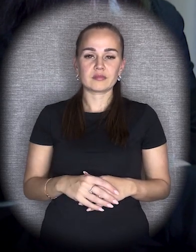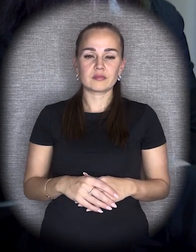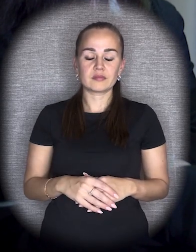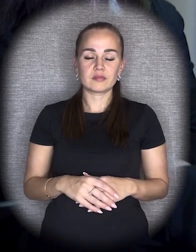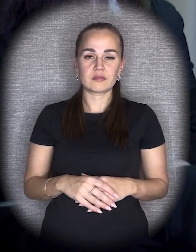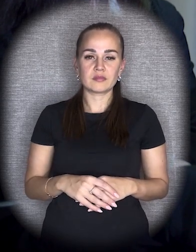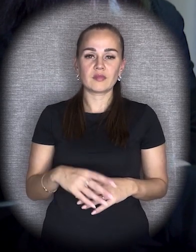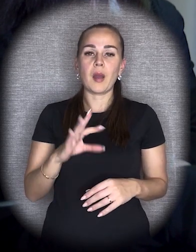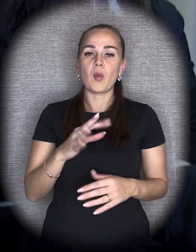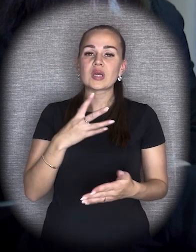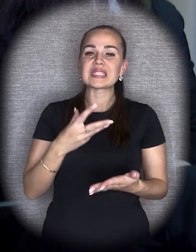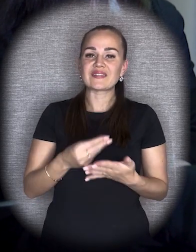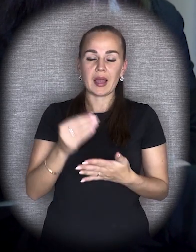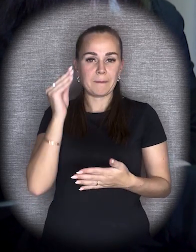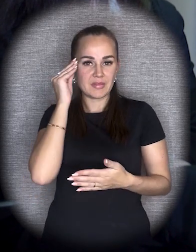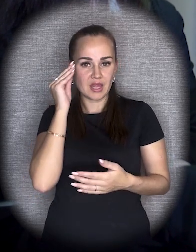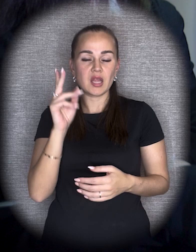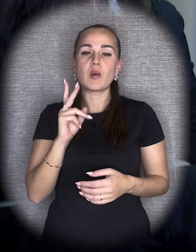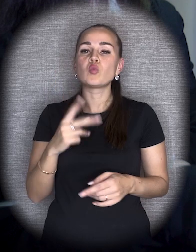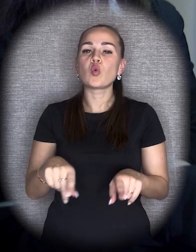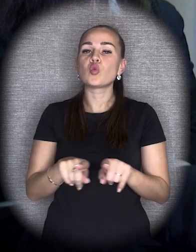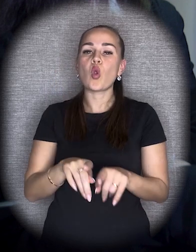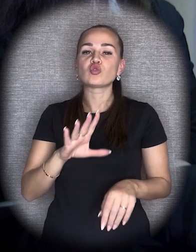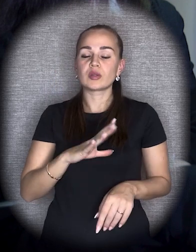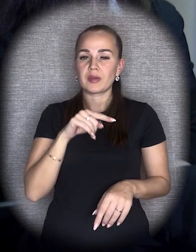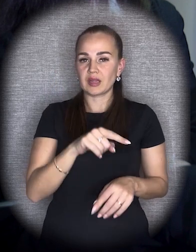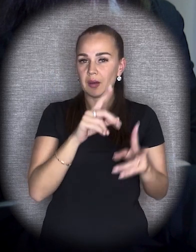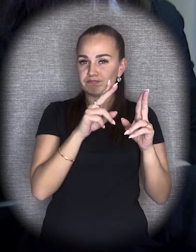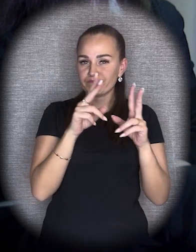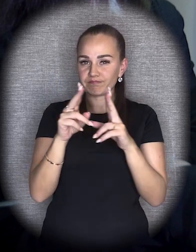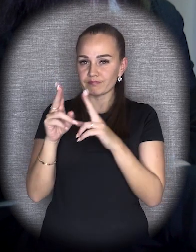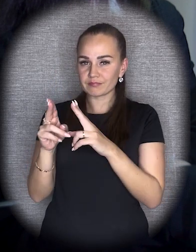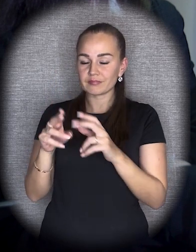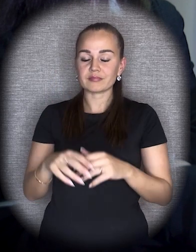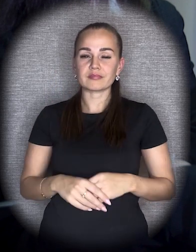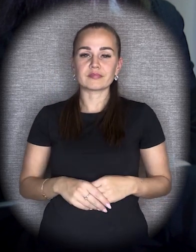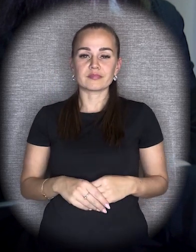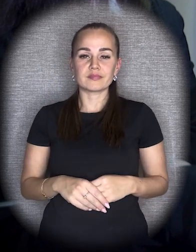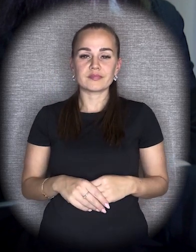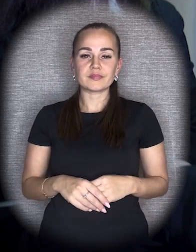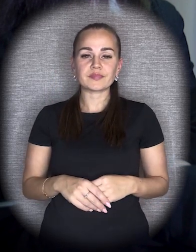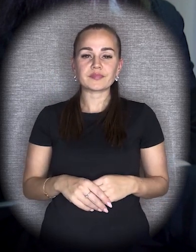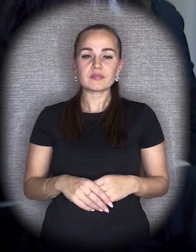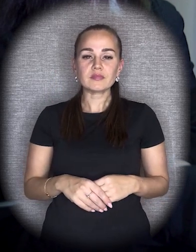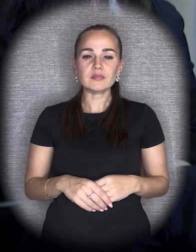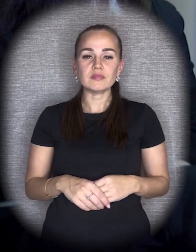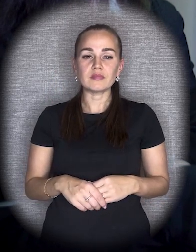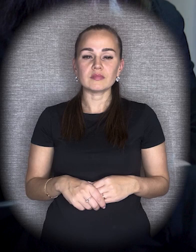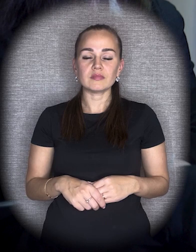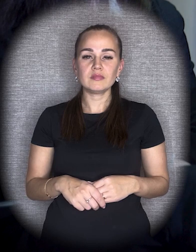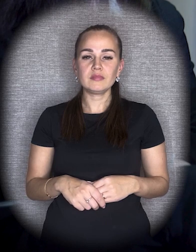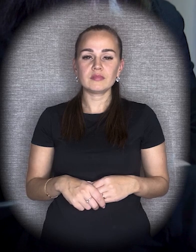безусловно, с каким-то своим мнением о том, кто должен быть среди них. И я даже включил туда своего